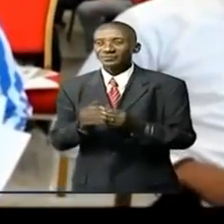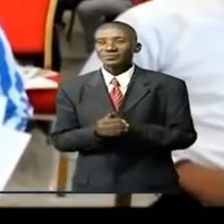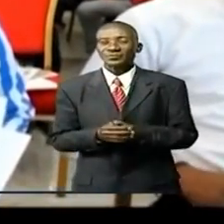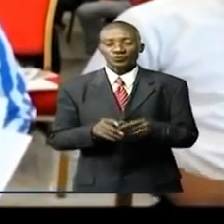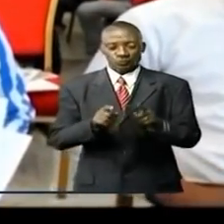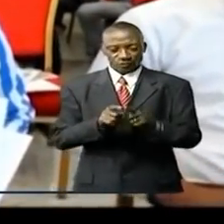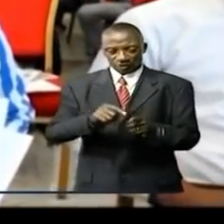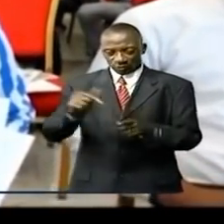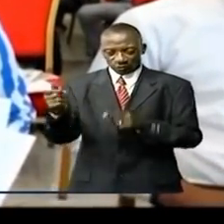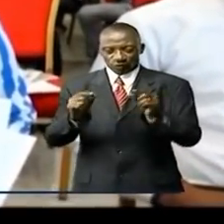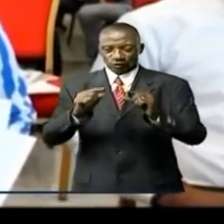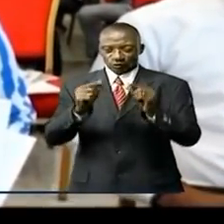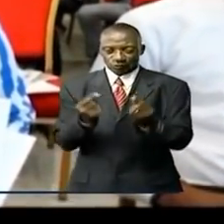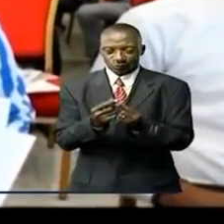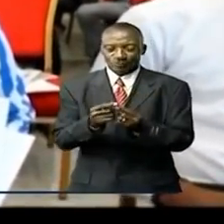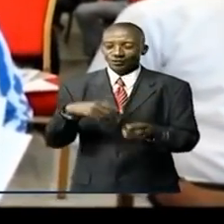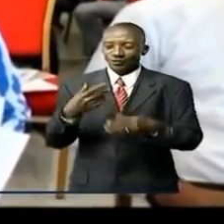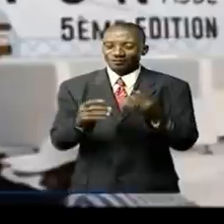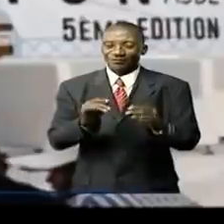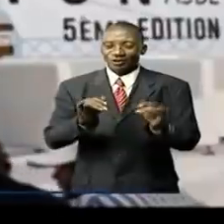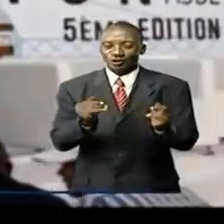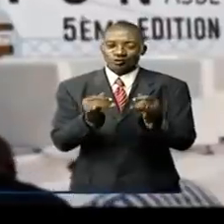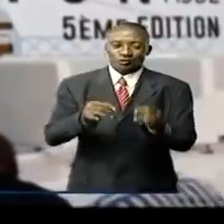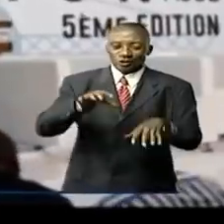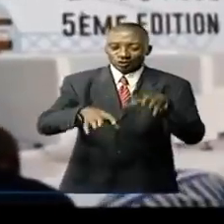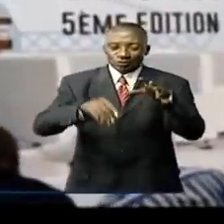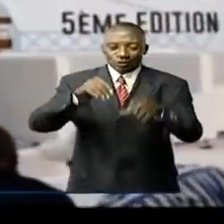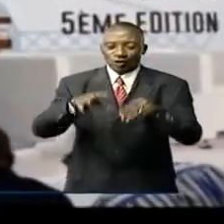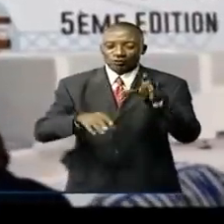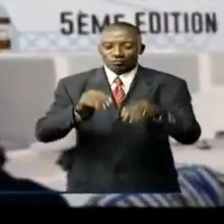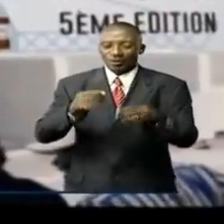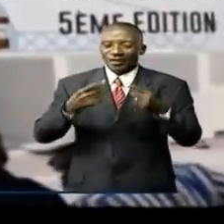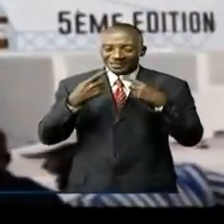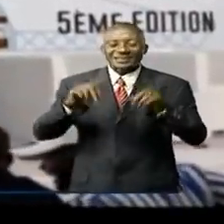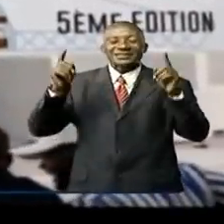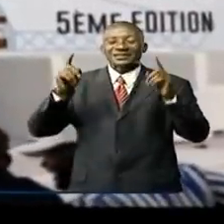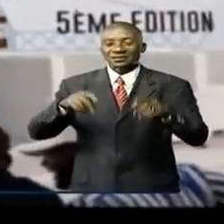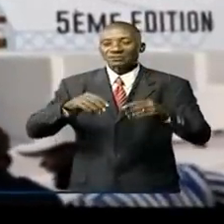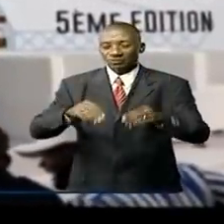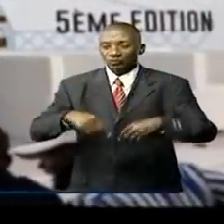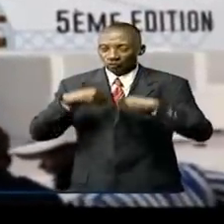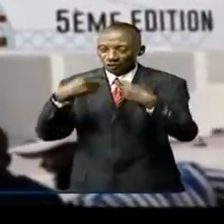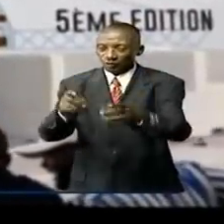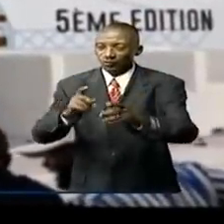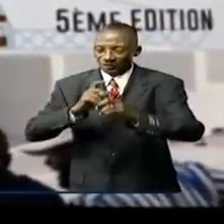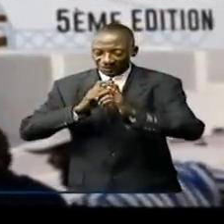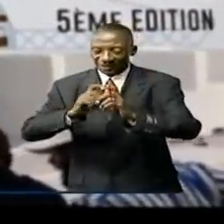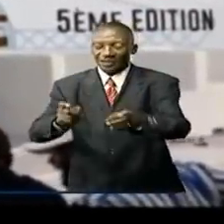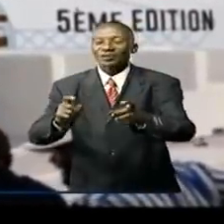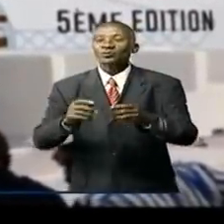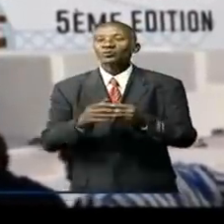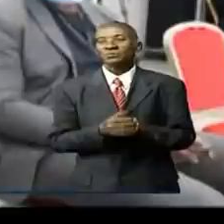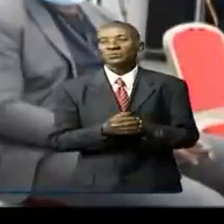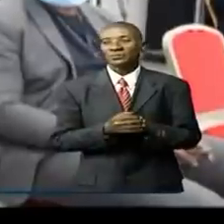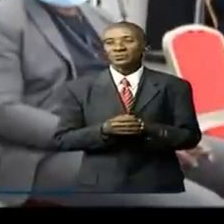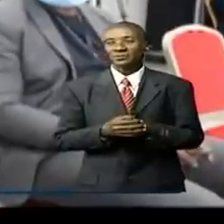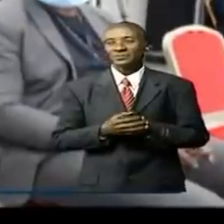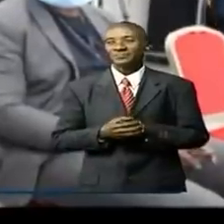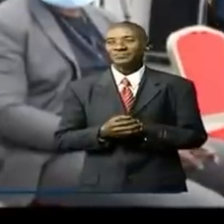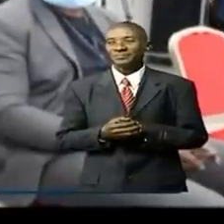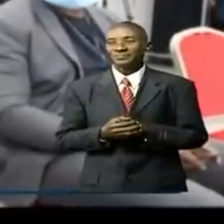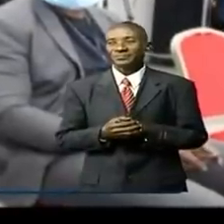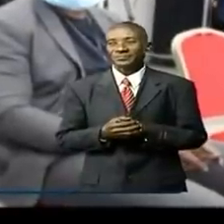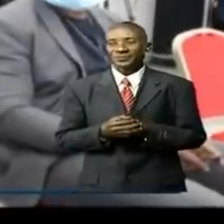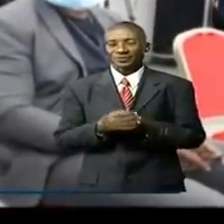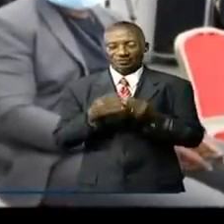tombola Komakolo Lopango, devenait propriétaire d'une parcelle organisée par la Société de lotissement foncier